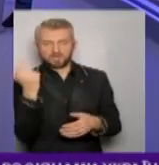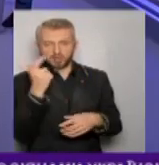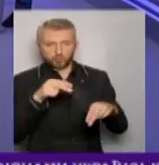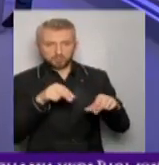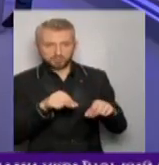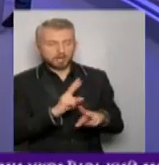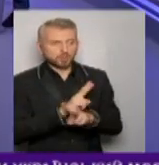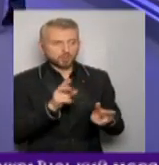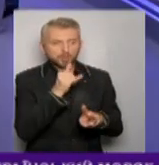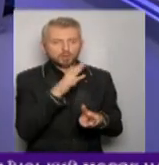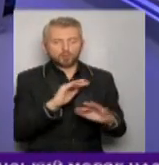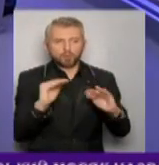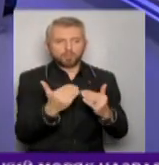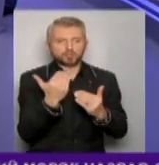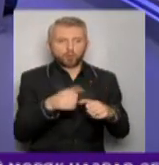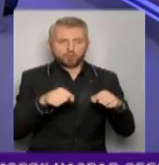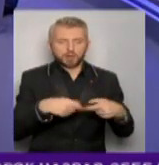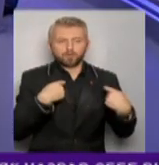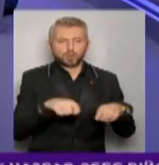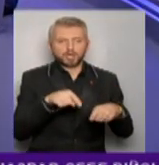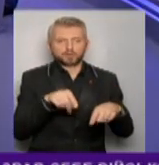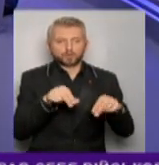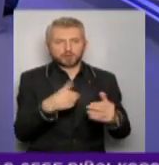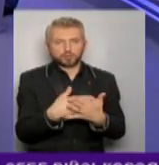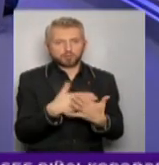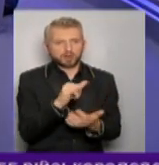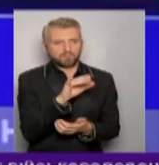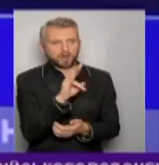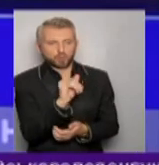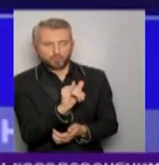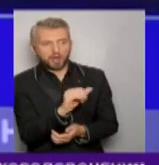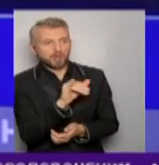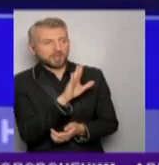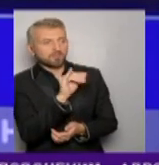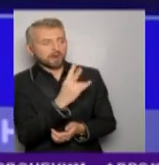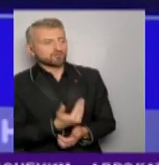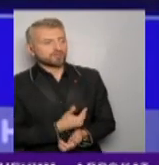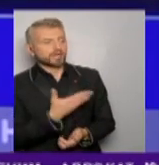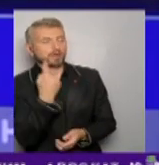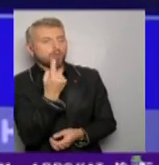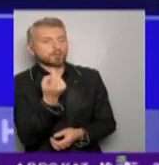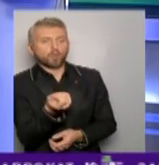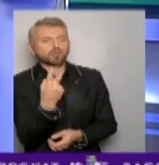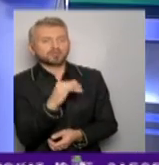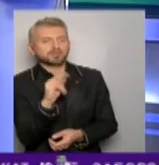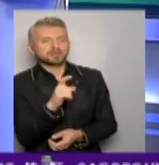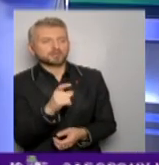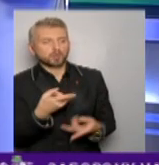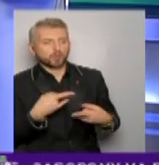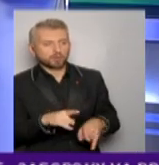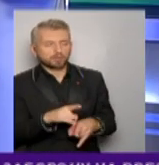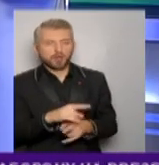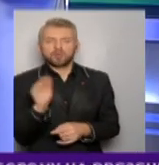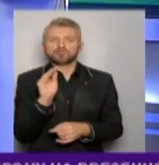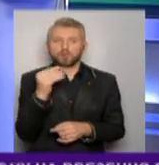то ніхто не може обмежити його право продати цю землю, наприклад, Іван. А Іван живе в якій області? Звідки ти родом? Я в